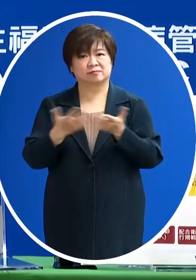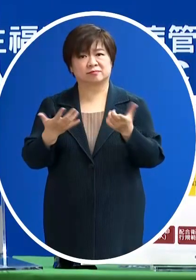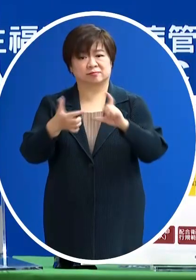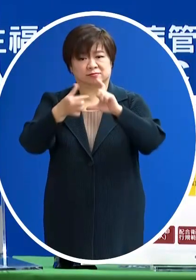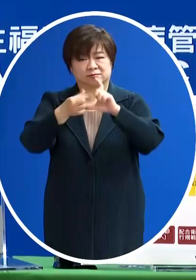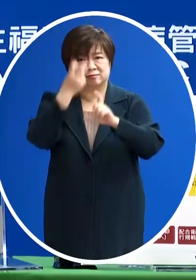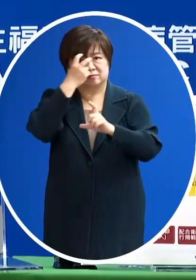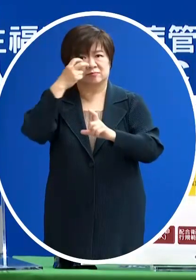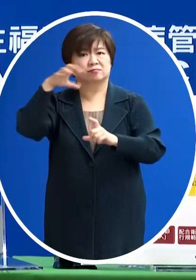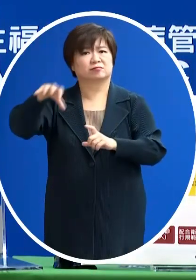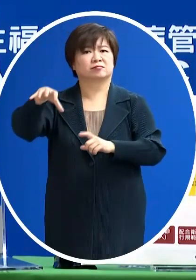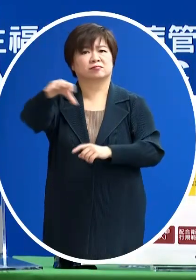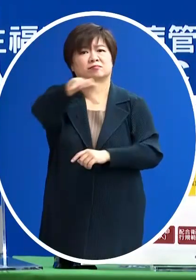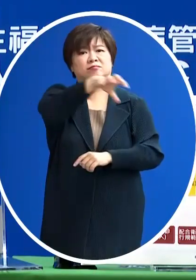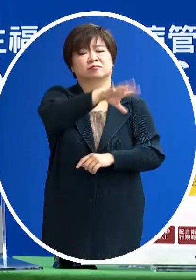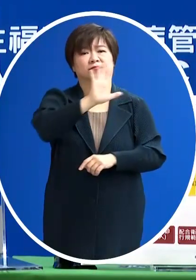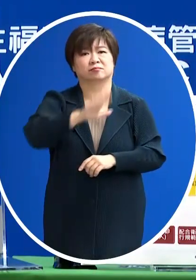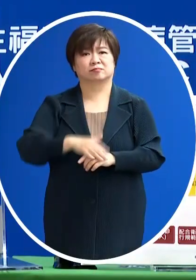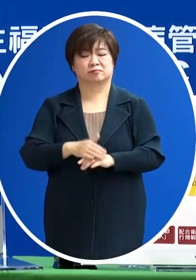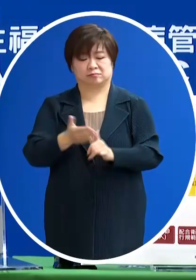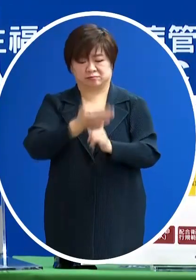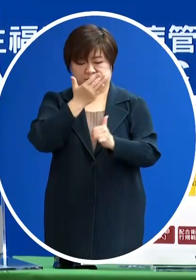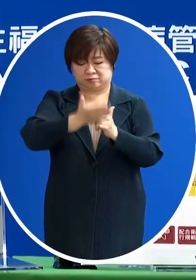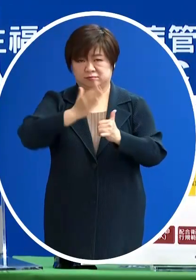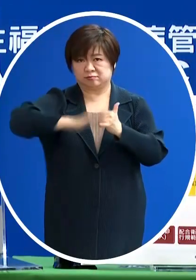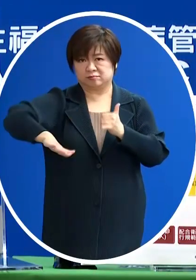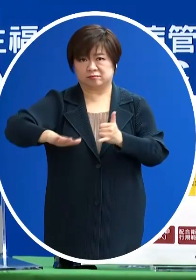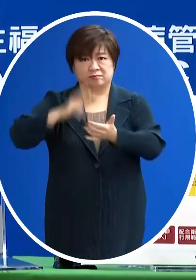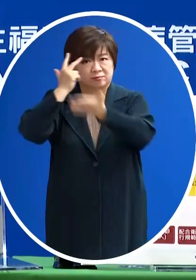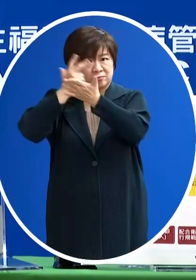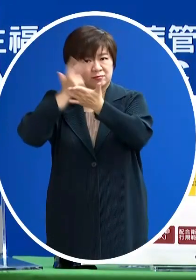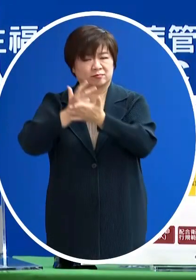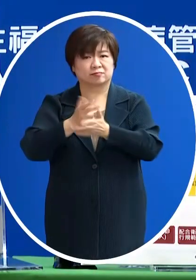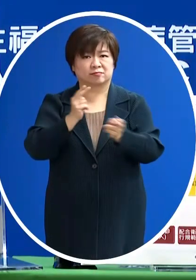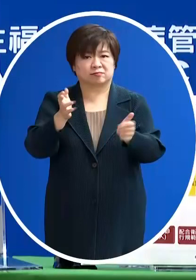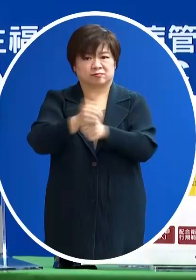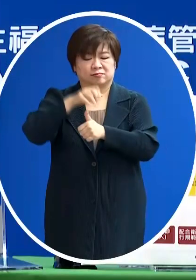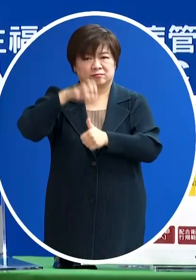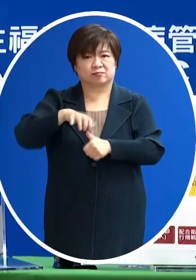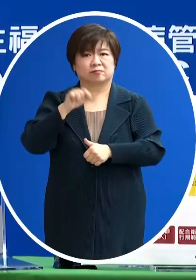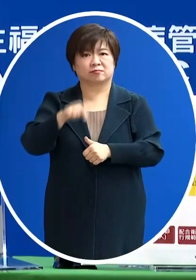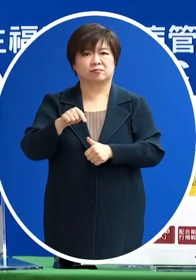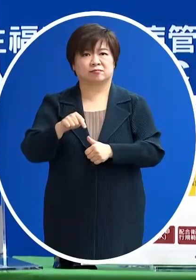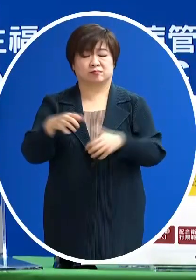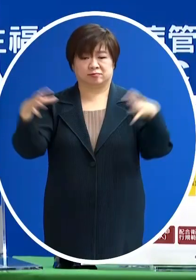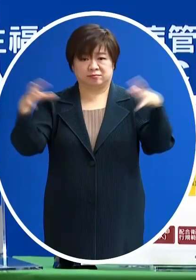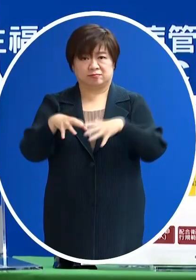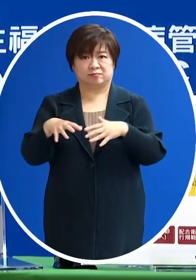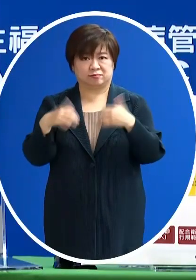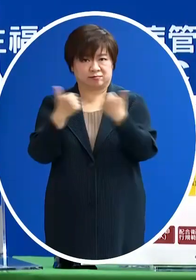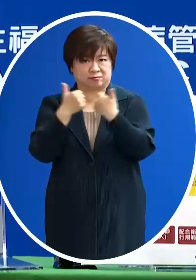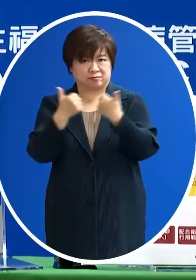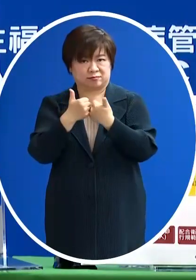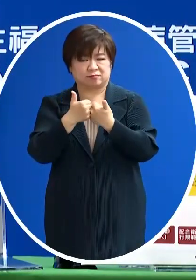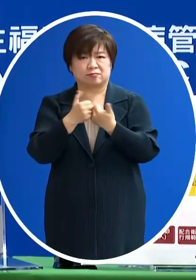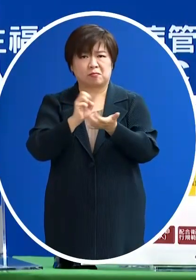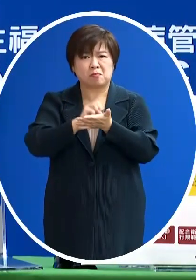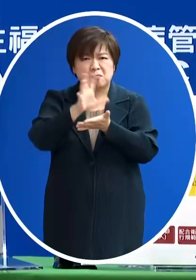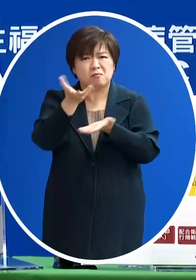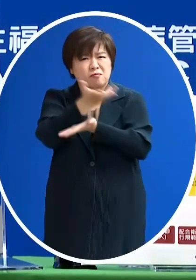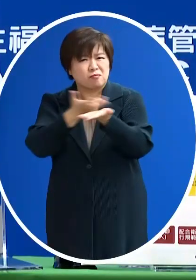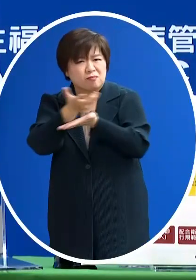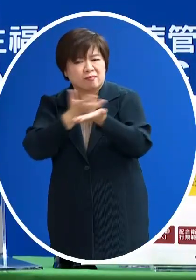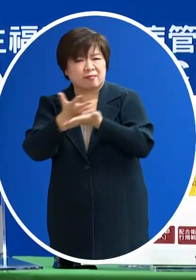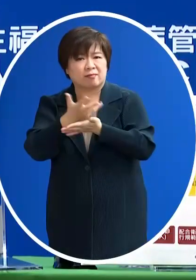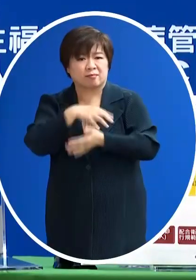管，那区管里面我们大概每一周指挥中心有区管中心会参加的疫情通报的会议，那地